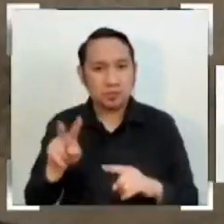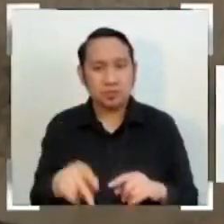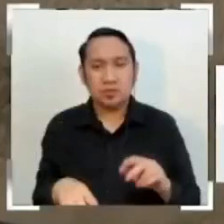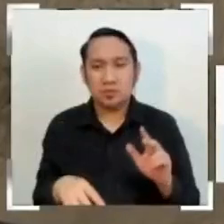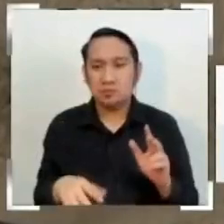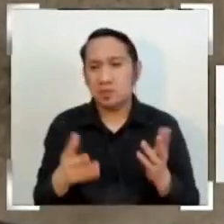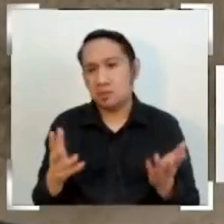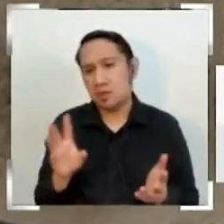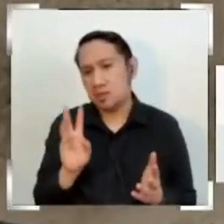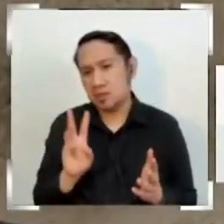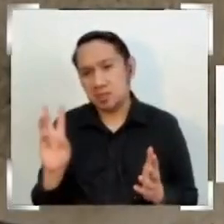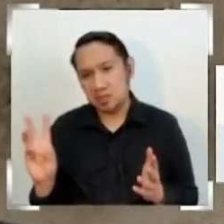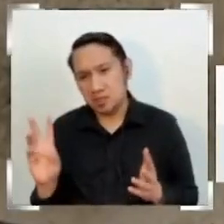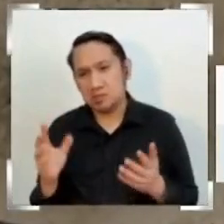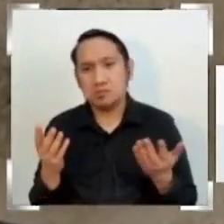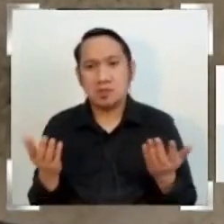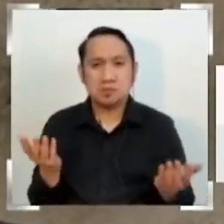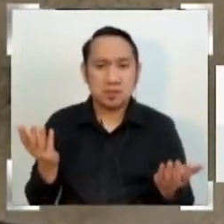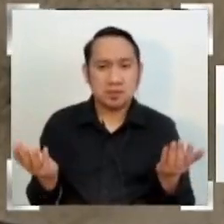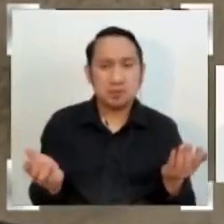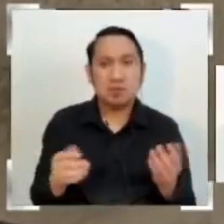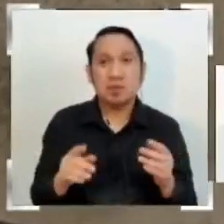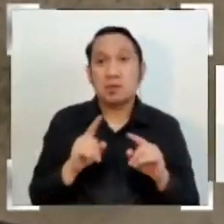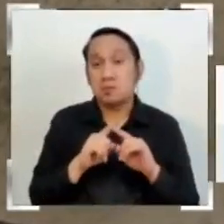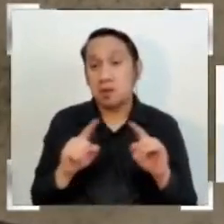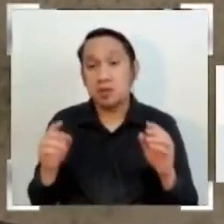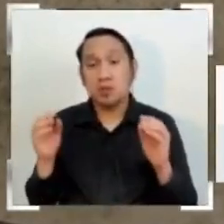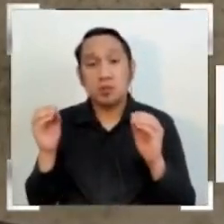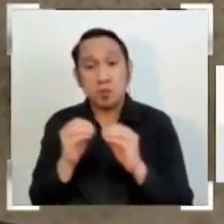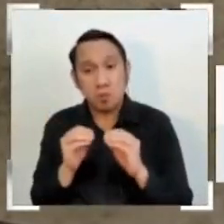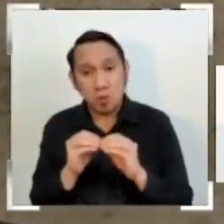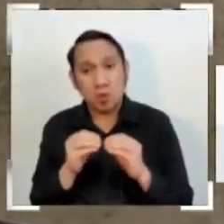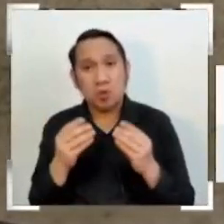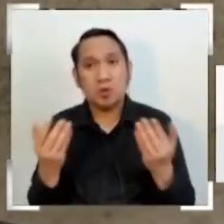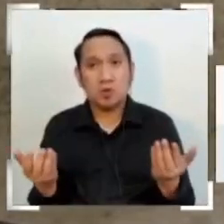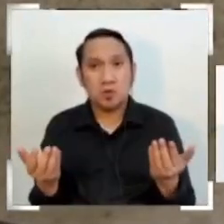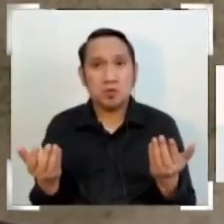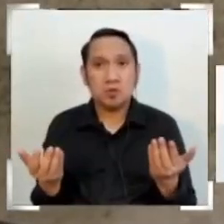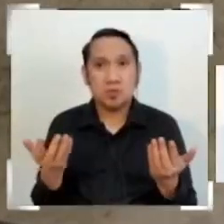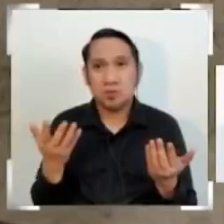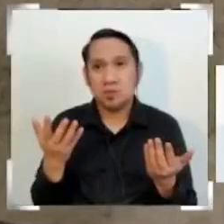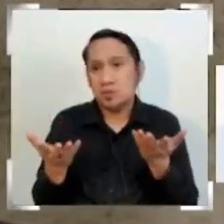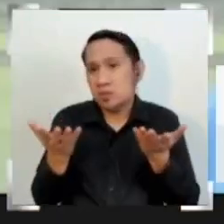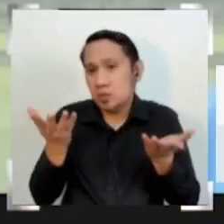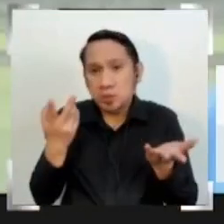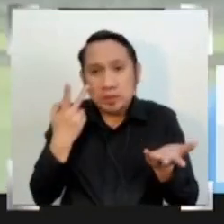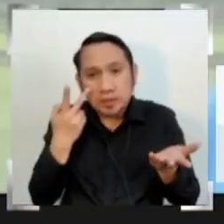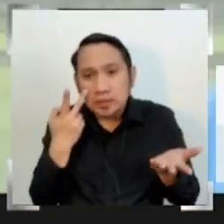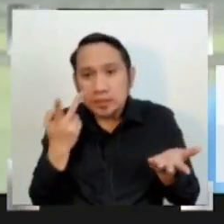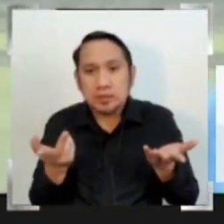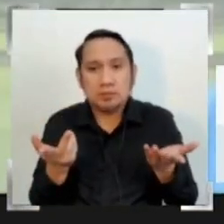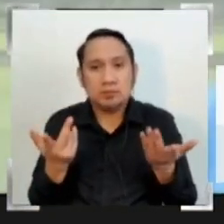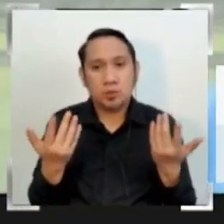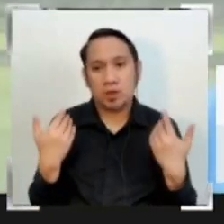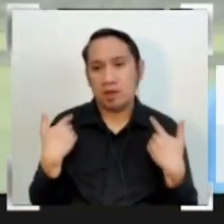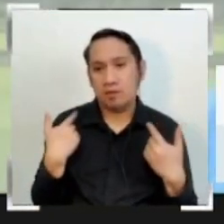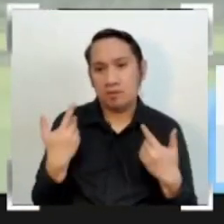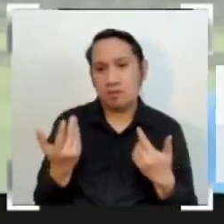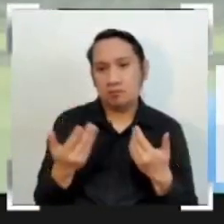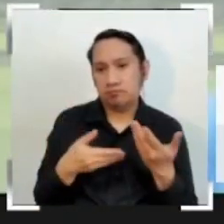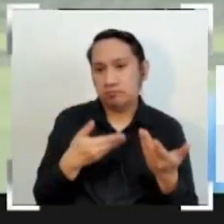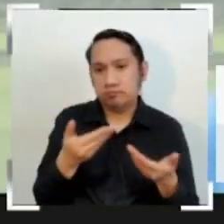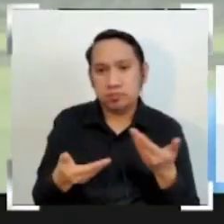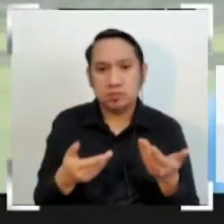66. But the more efficient traders, millers, baka magawa nila ng paraan. So, paglagay mo na 60